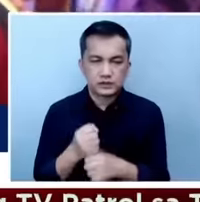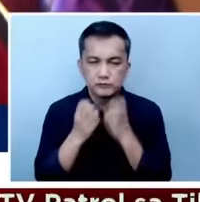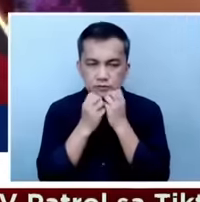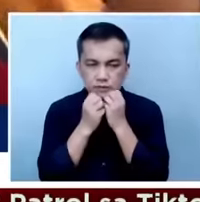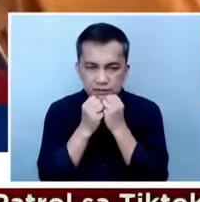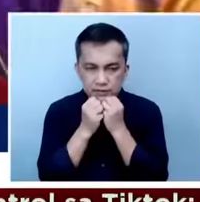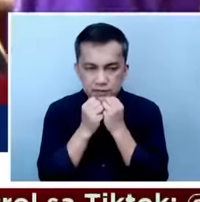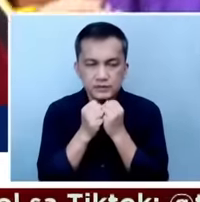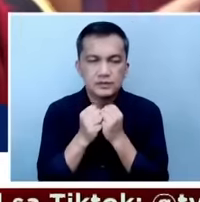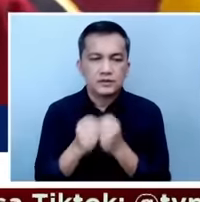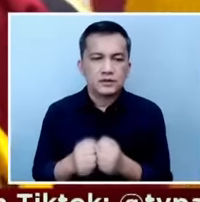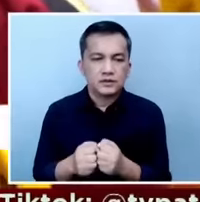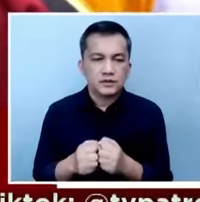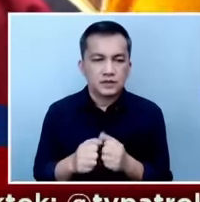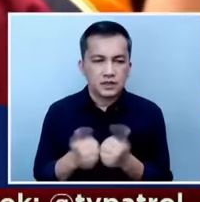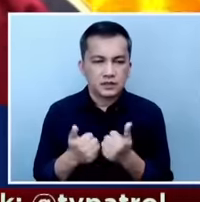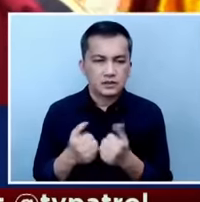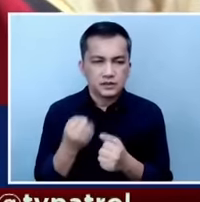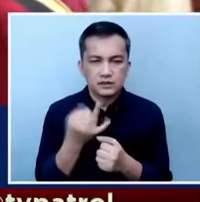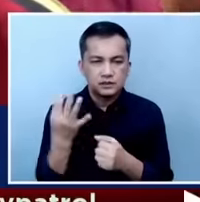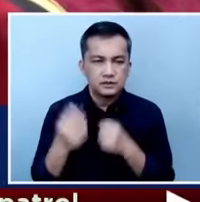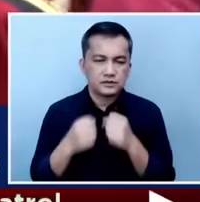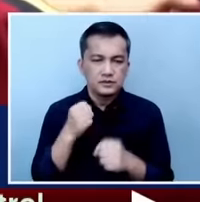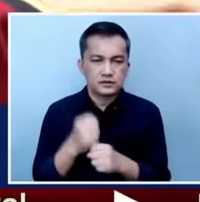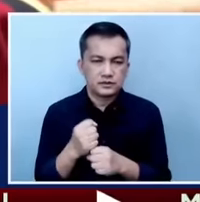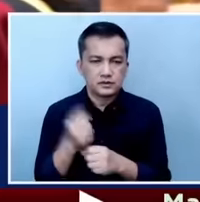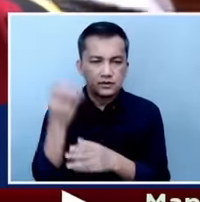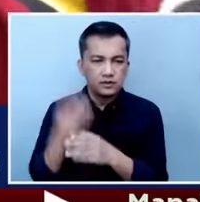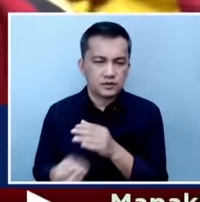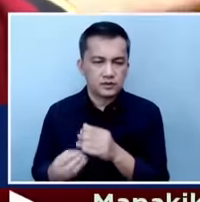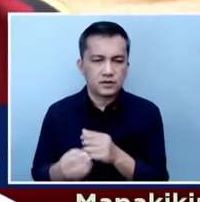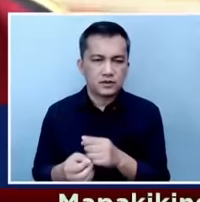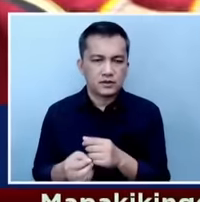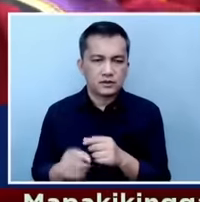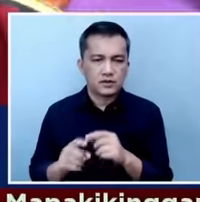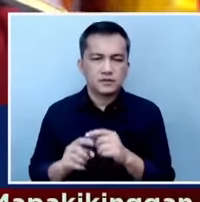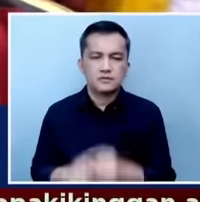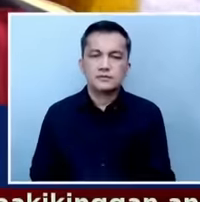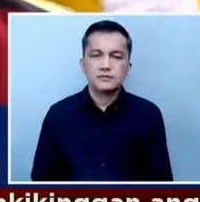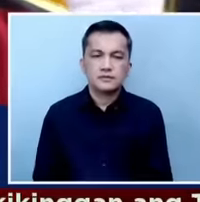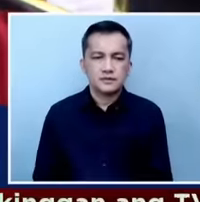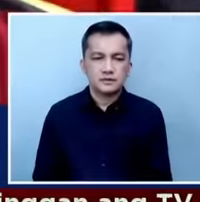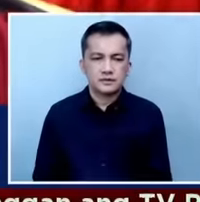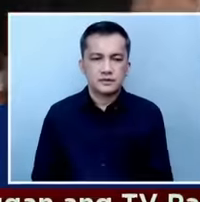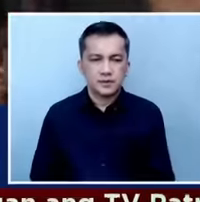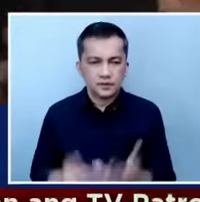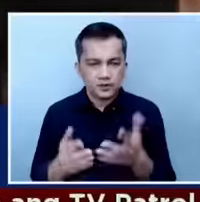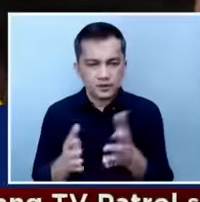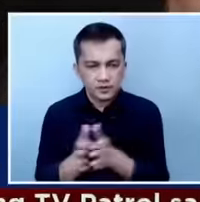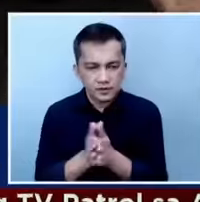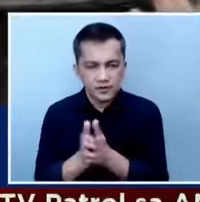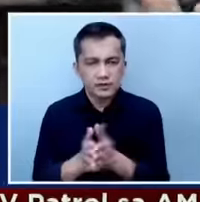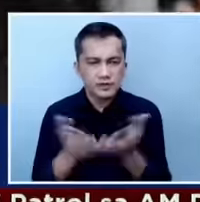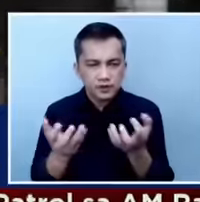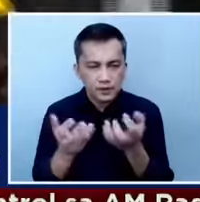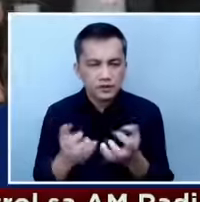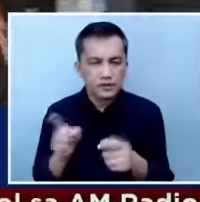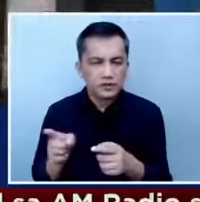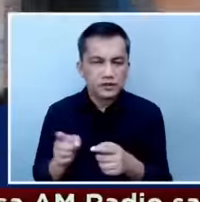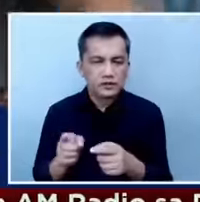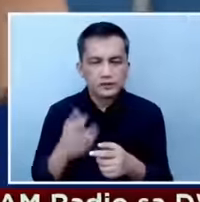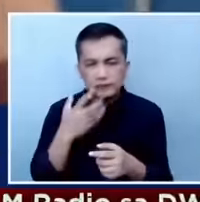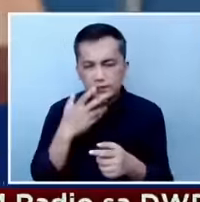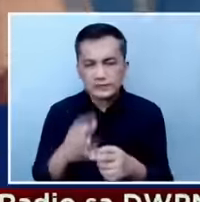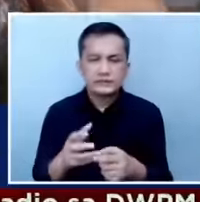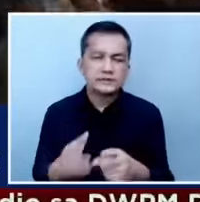Kung paano, kung ilang taon siya nawala, kumbaga sa ano, yung pananabik namin sa kanya, talagang napakainit eh.